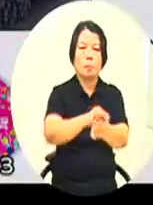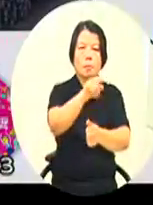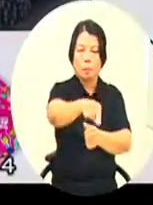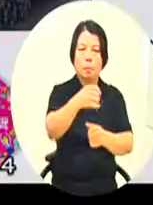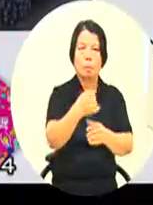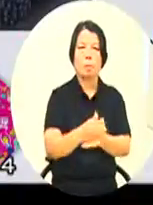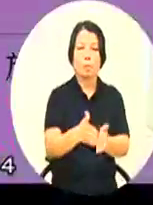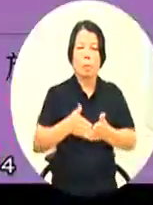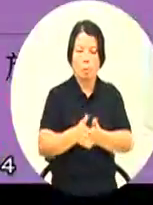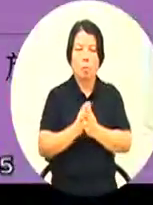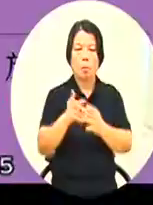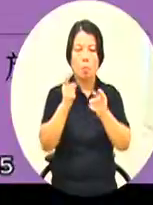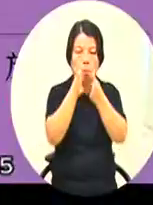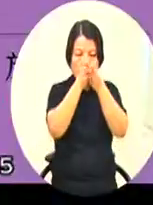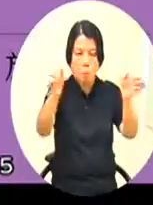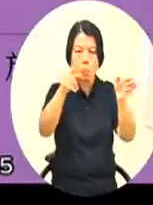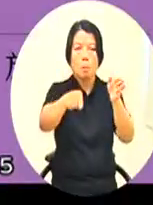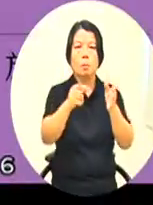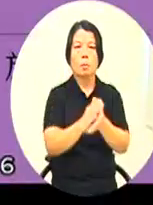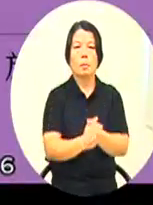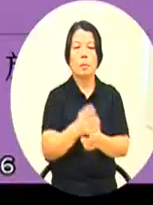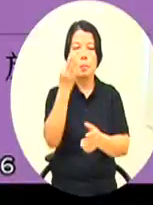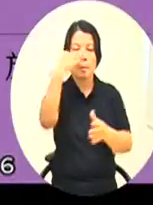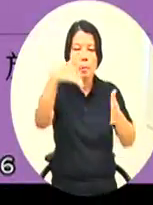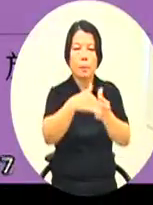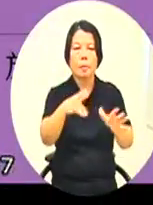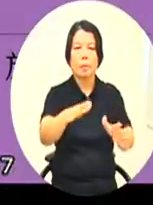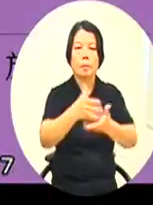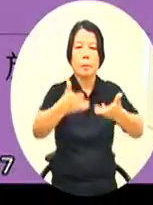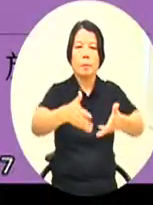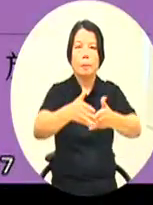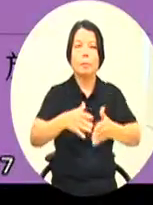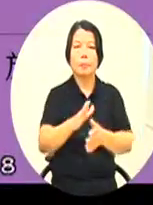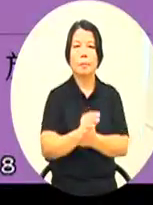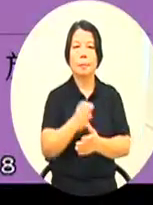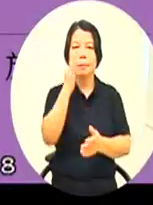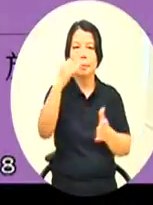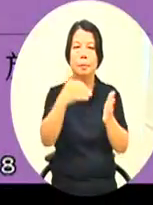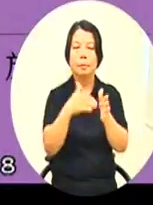另外在放眼国际的部分呢，各位可以看到我们的重点是放在